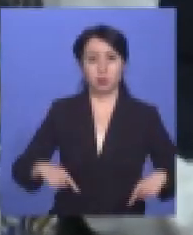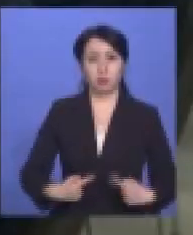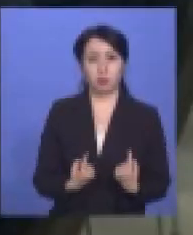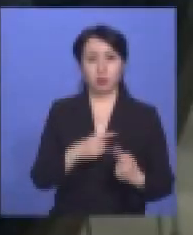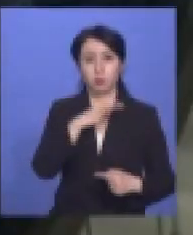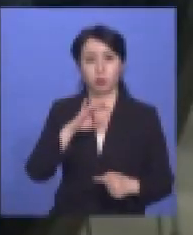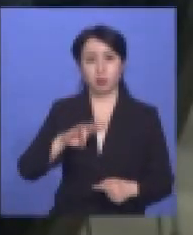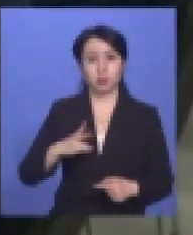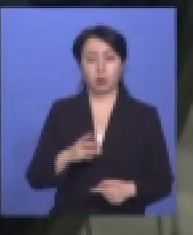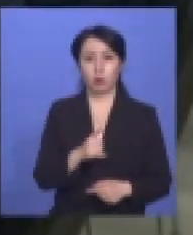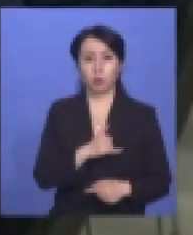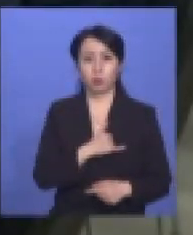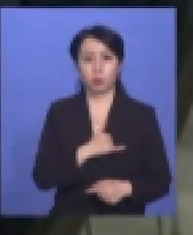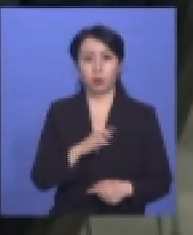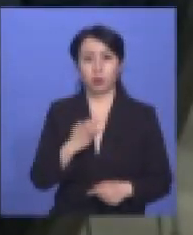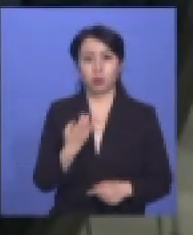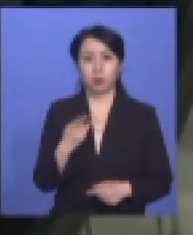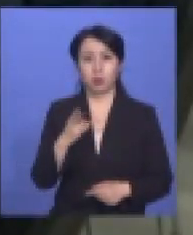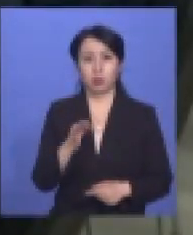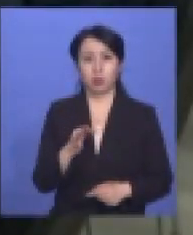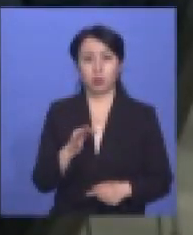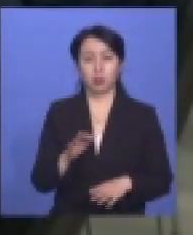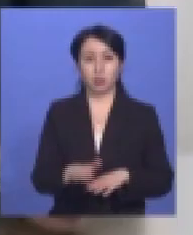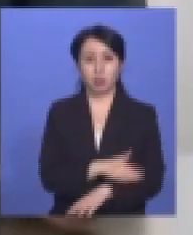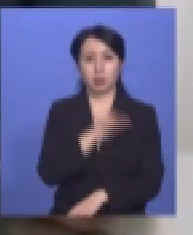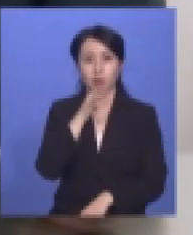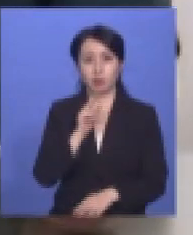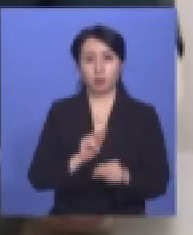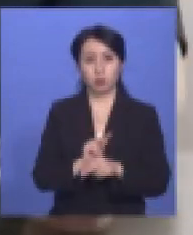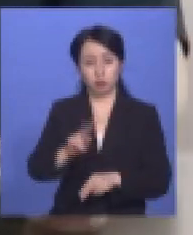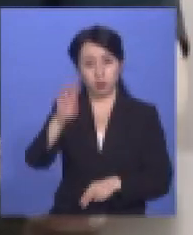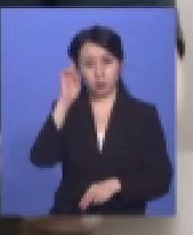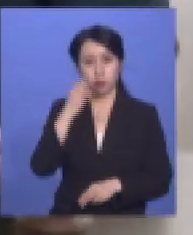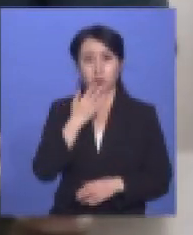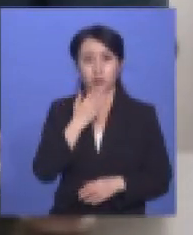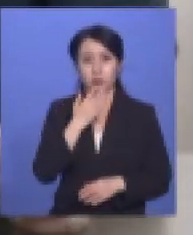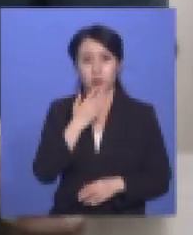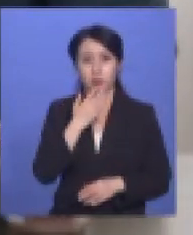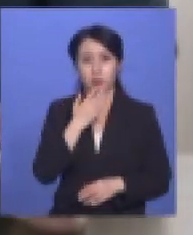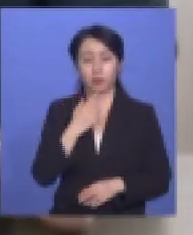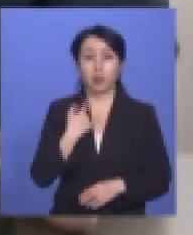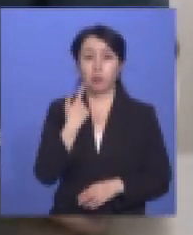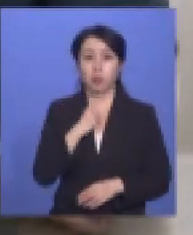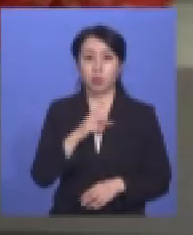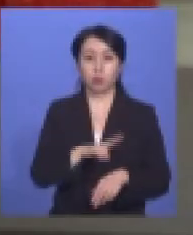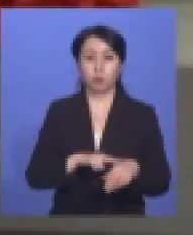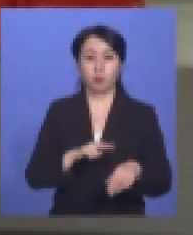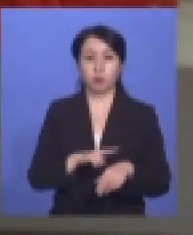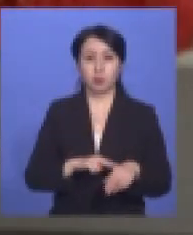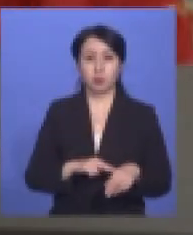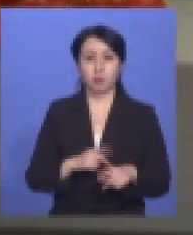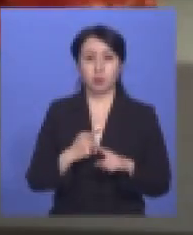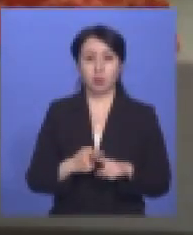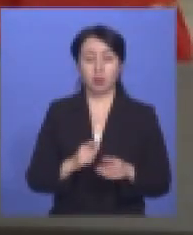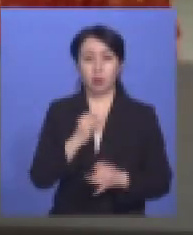истории становления многонациональной культуры. Ксения Ищенко длительное время изучает государственный язык. Отмечает, что